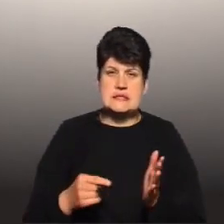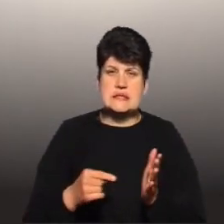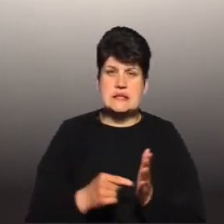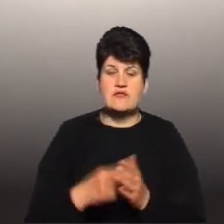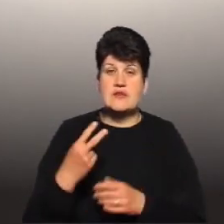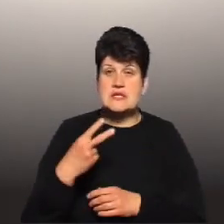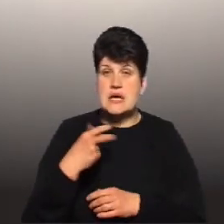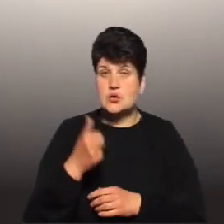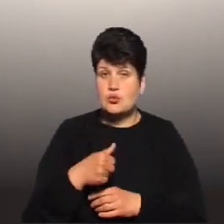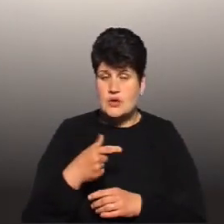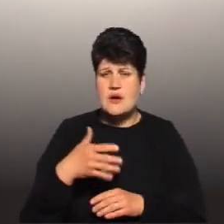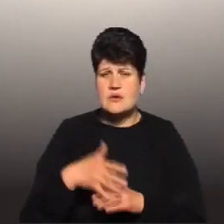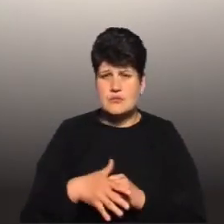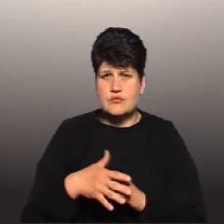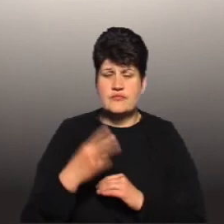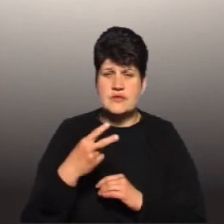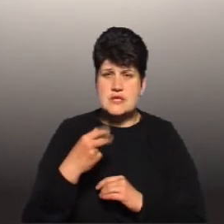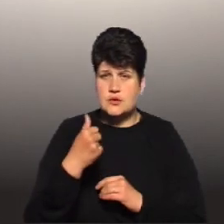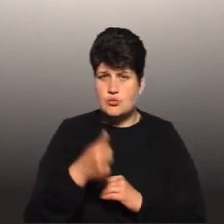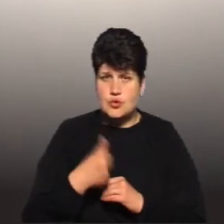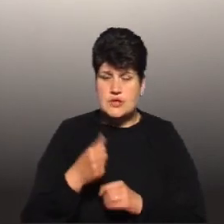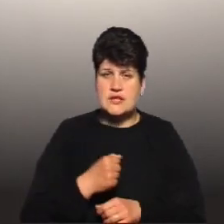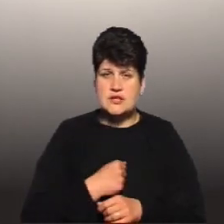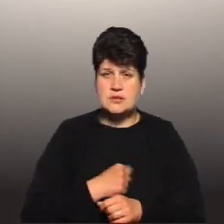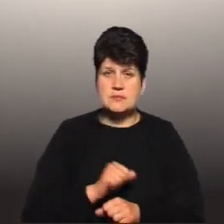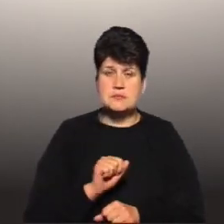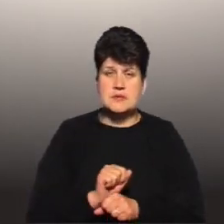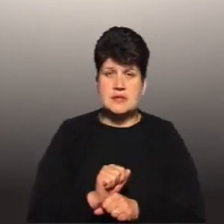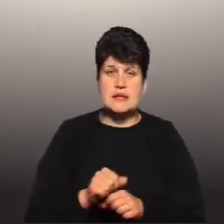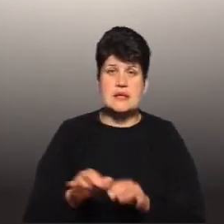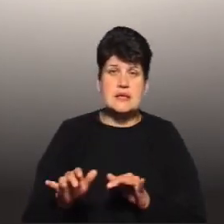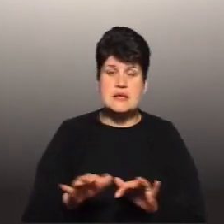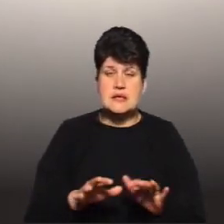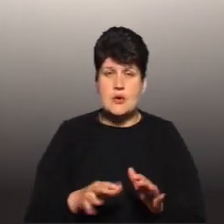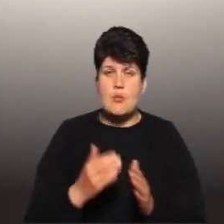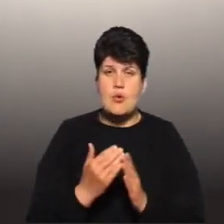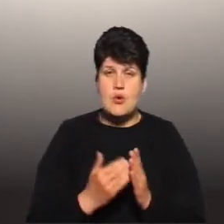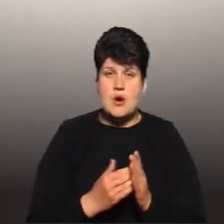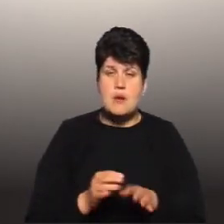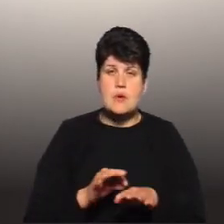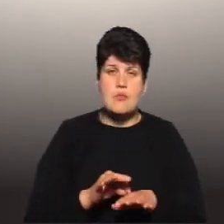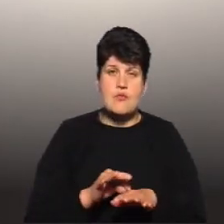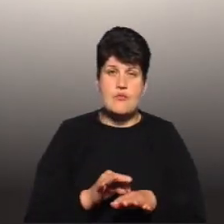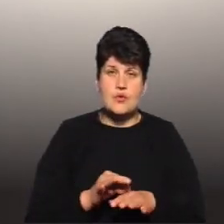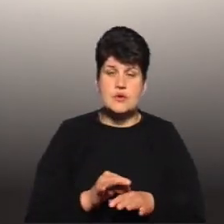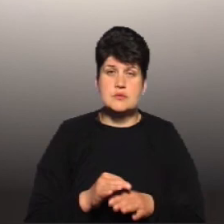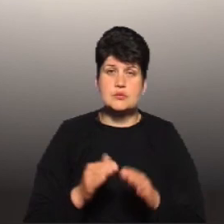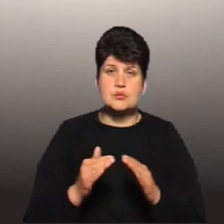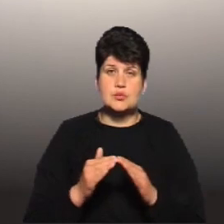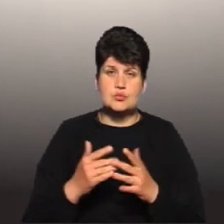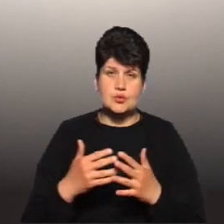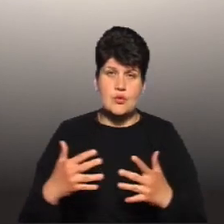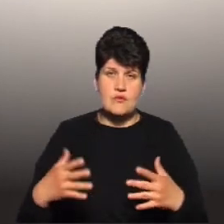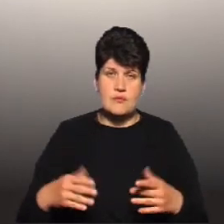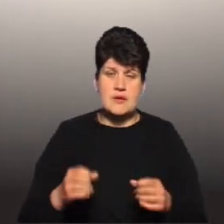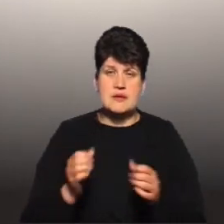У 2020 році, на жаль, припинила свою дію програма поводження з побутовими відходами.